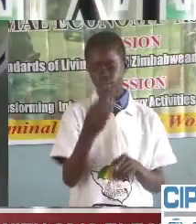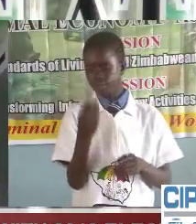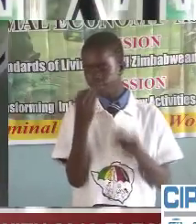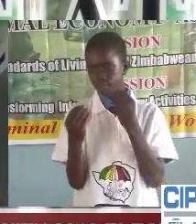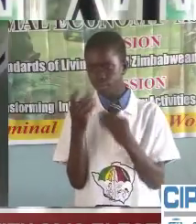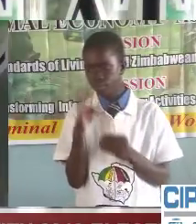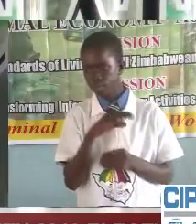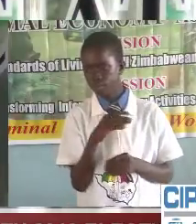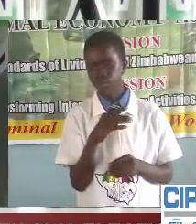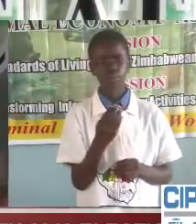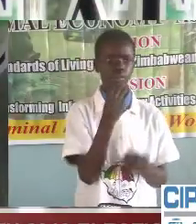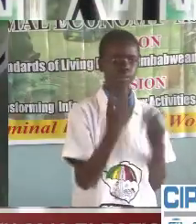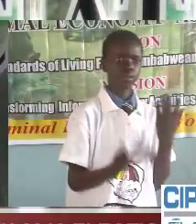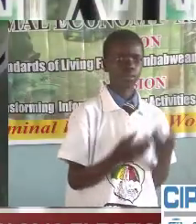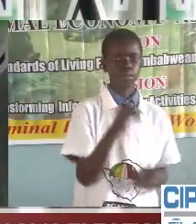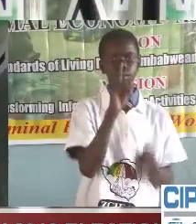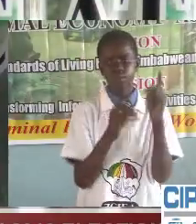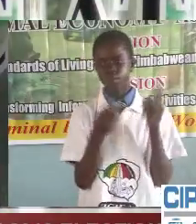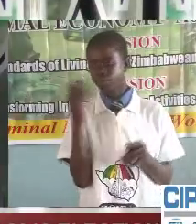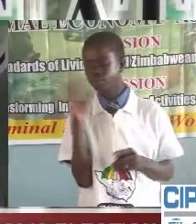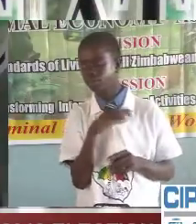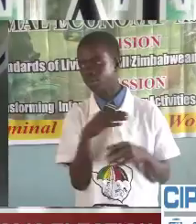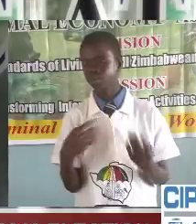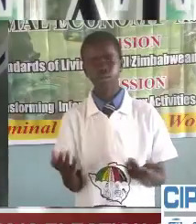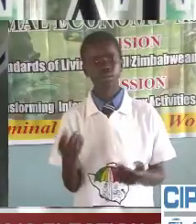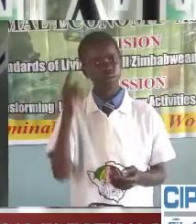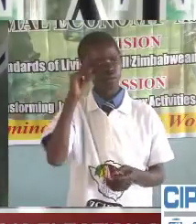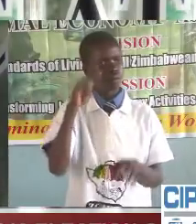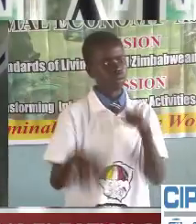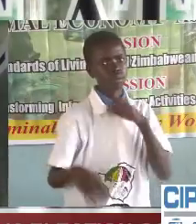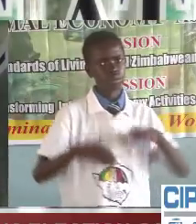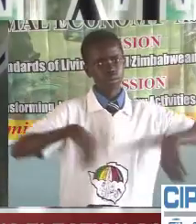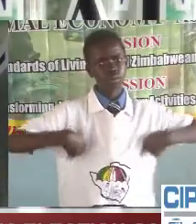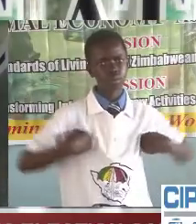whether usi vendor, whether uri disabled kana kuti hausi.